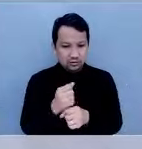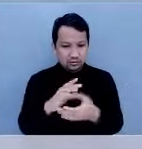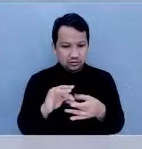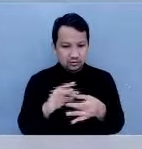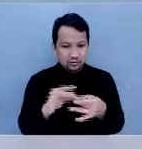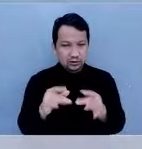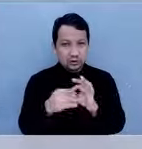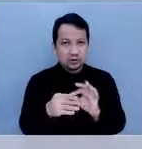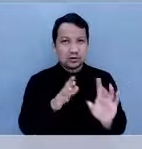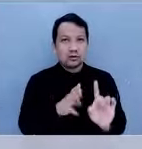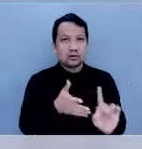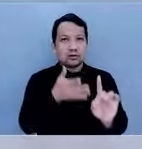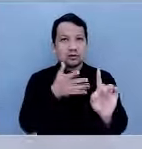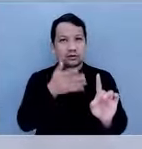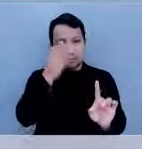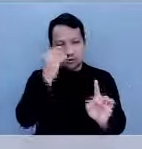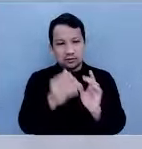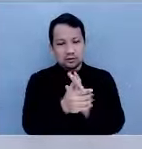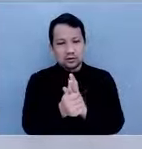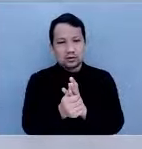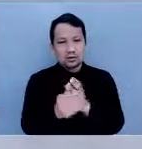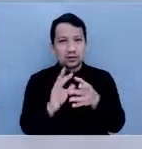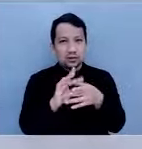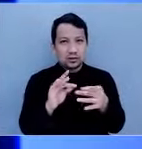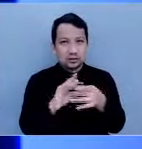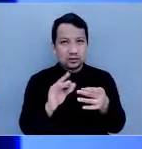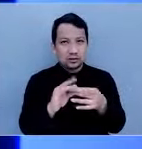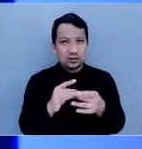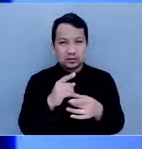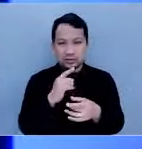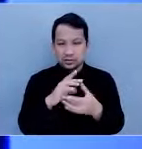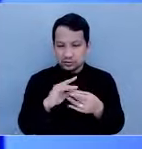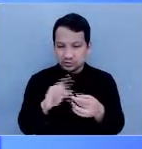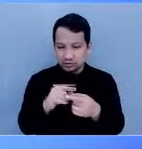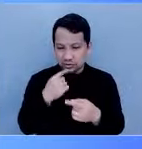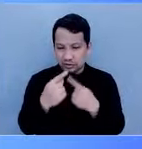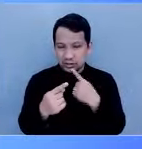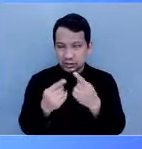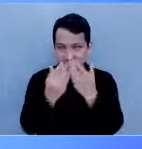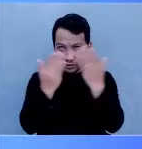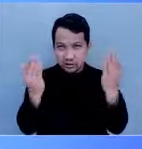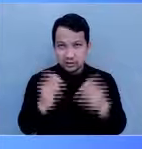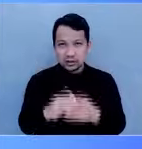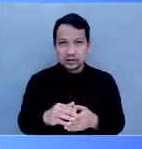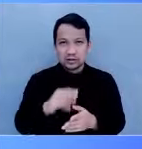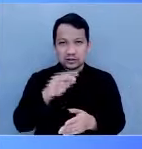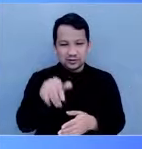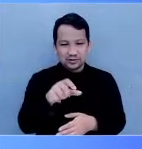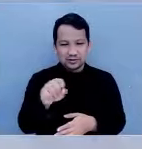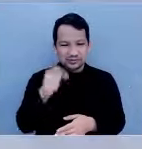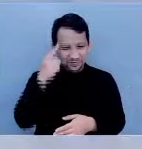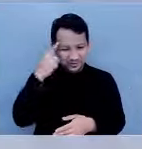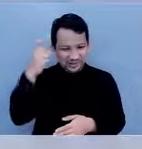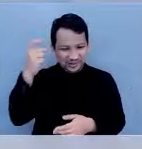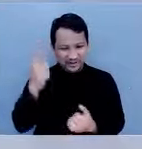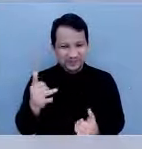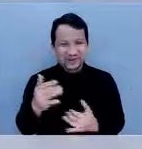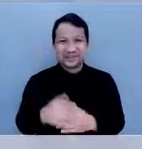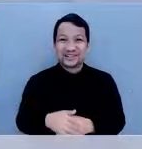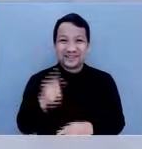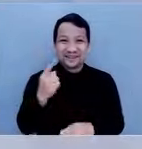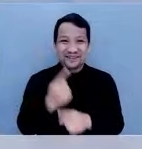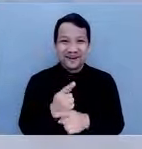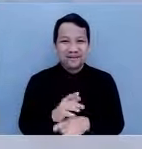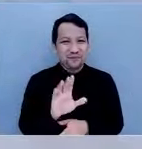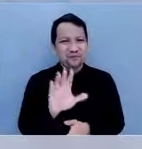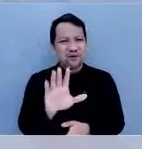think ultimately, Joseph, isa kang storyteller. Yes, ako na yun. Ang galing. Parang Joseph the Dreamer. Pero matanong